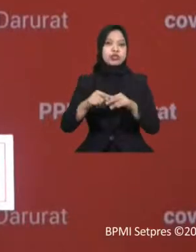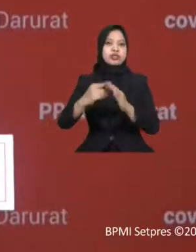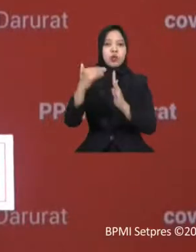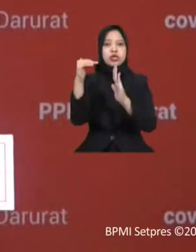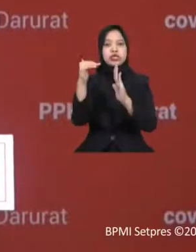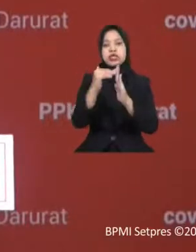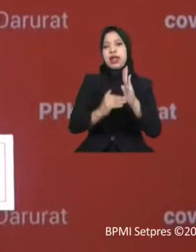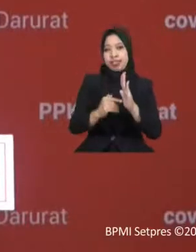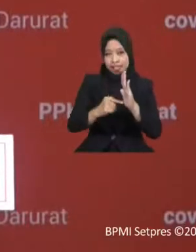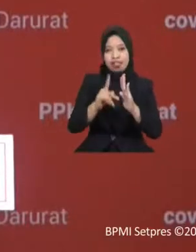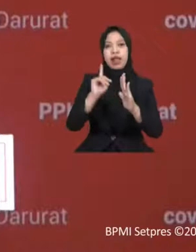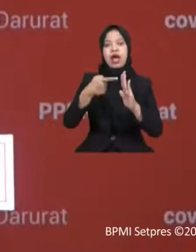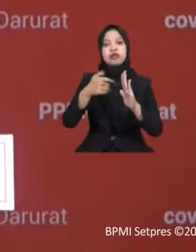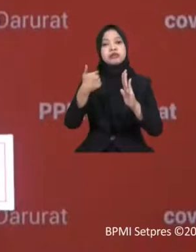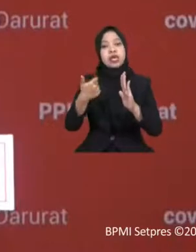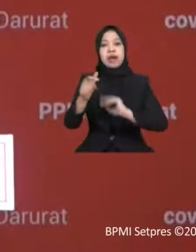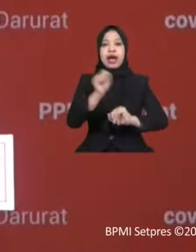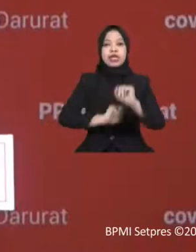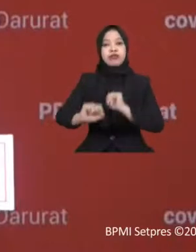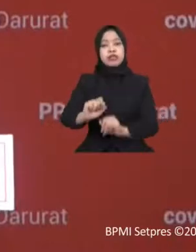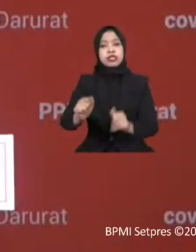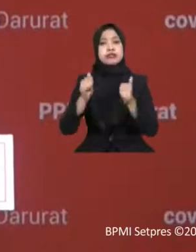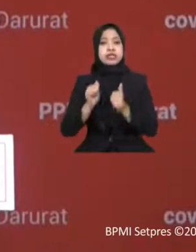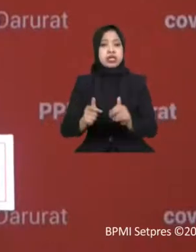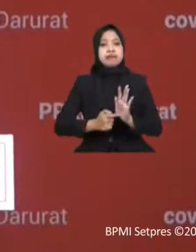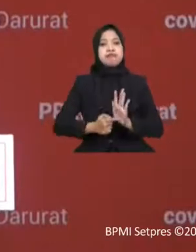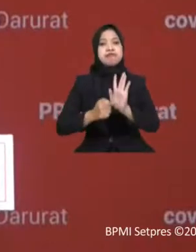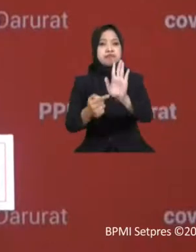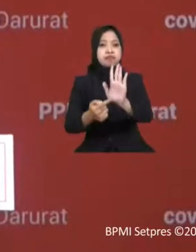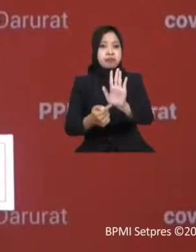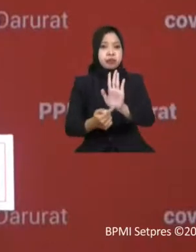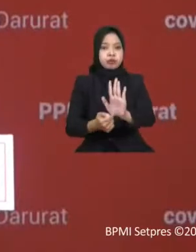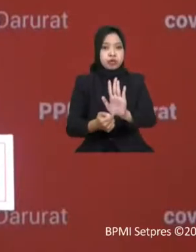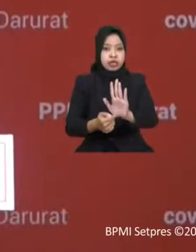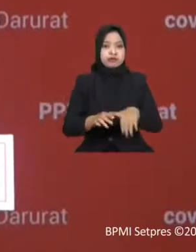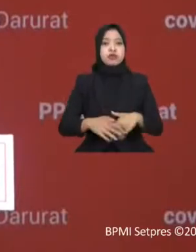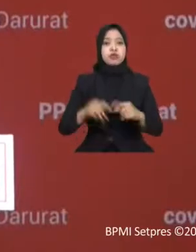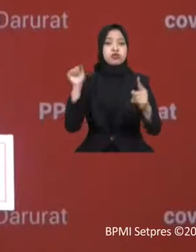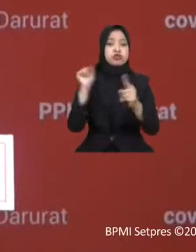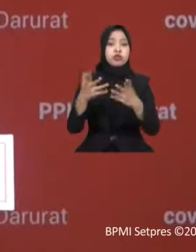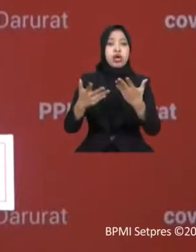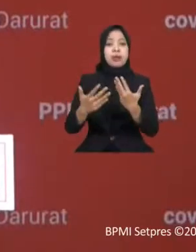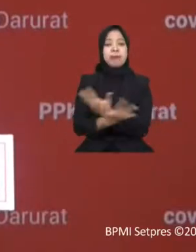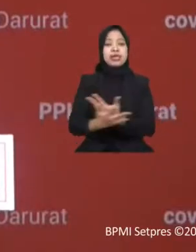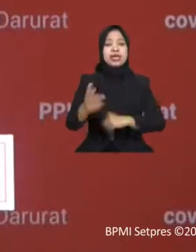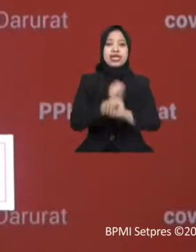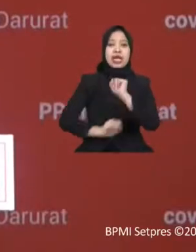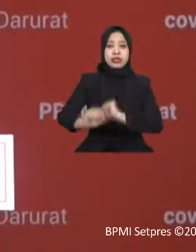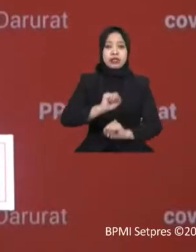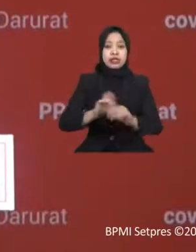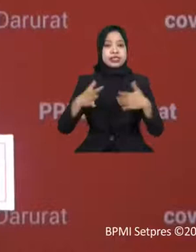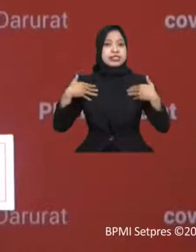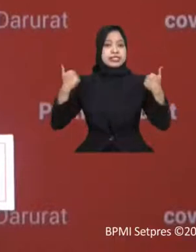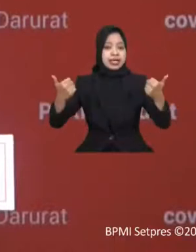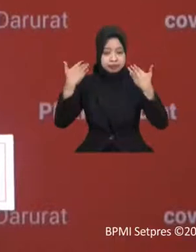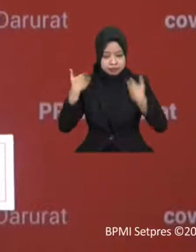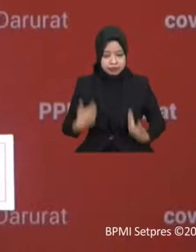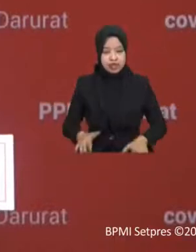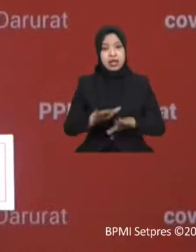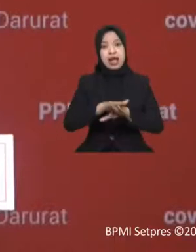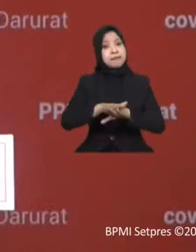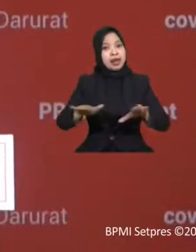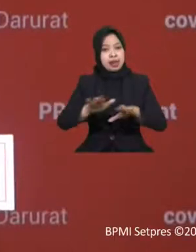syarat Hai melakukan mobilitas untuk memastikan perjalanan masyarakat yang sehat dan aman